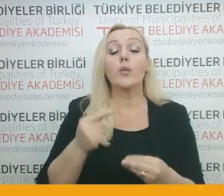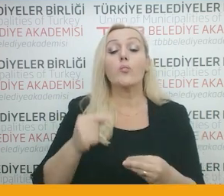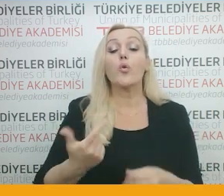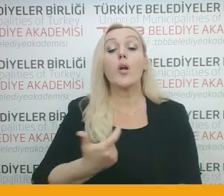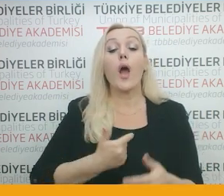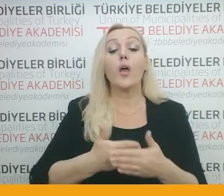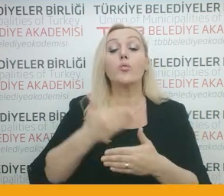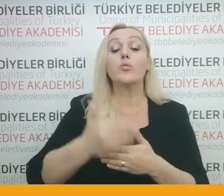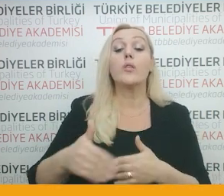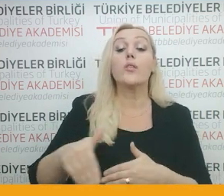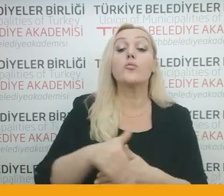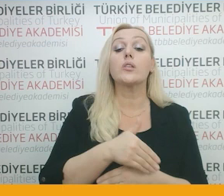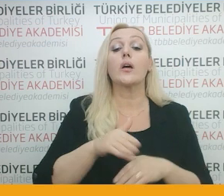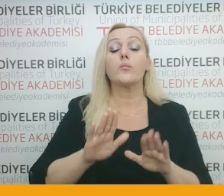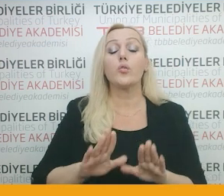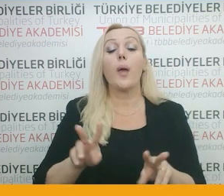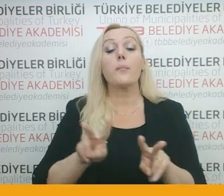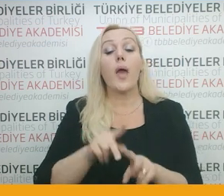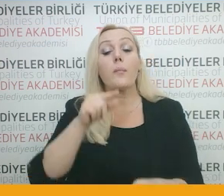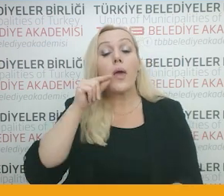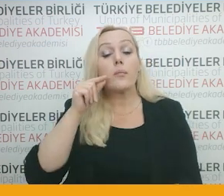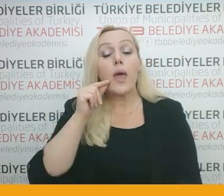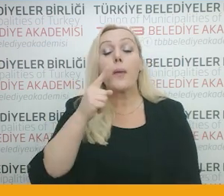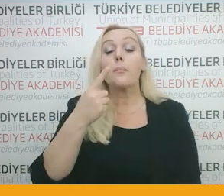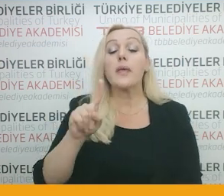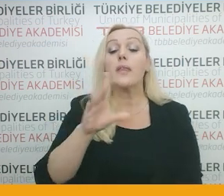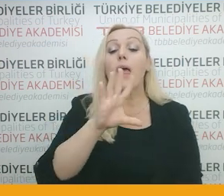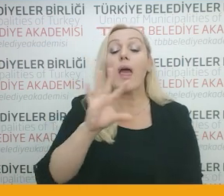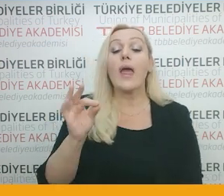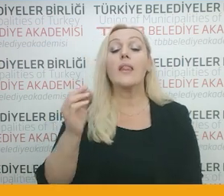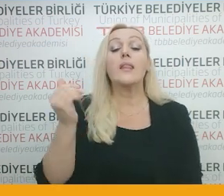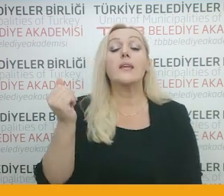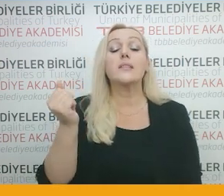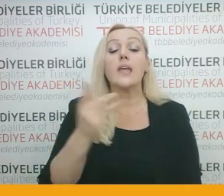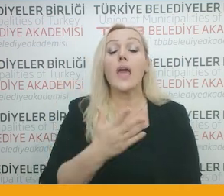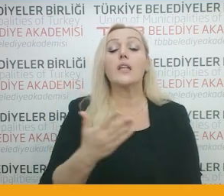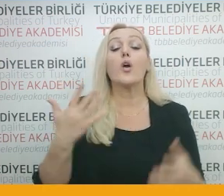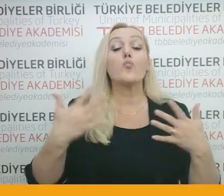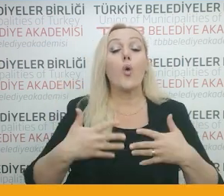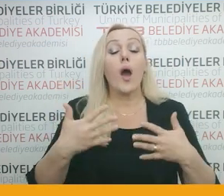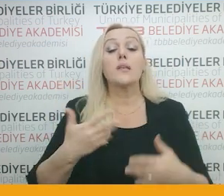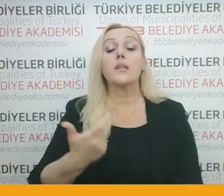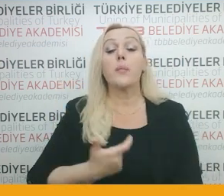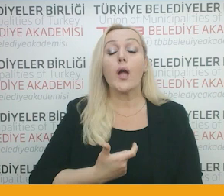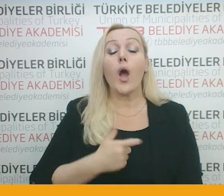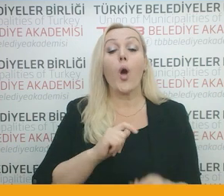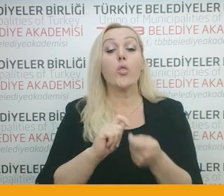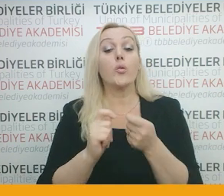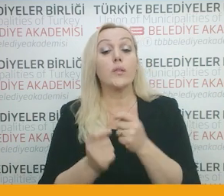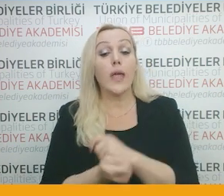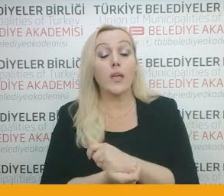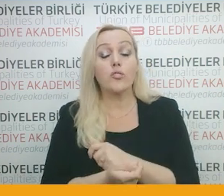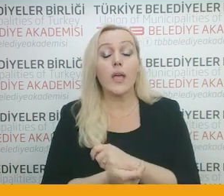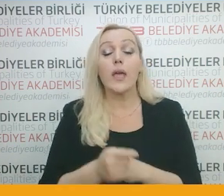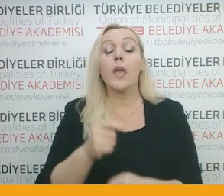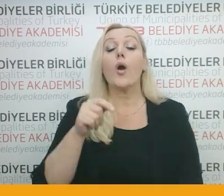şekilde çıkamıyoruz. Evet Mehmet Bey, 1050 sayılı muhasebe umumiye kanunu eski kanundu. 1050 sayılı kanun yerine artık